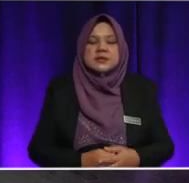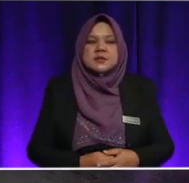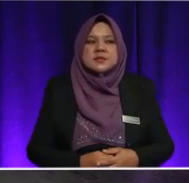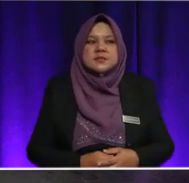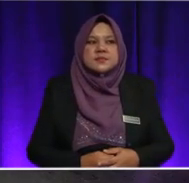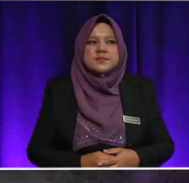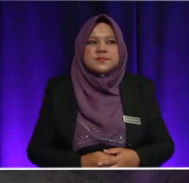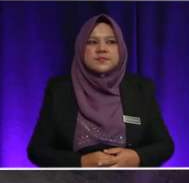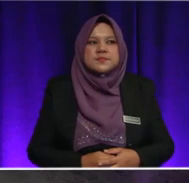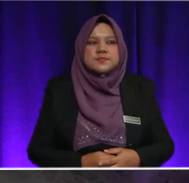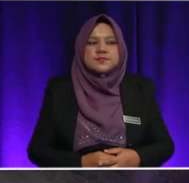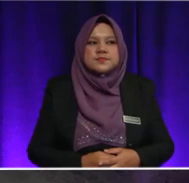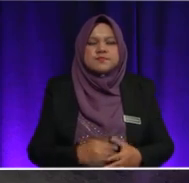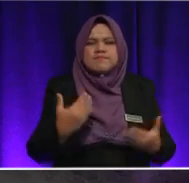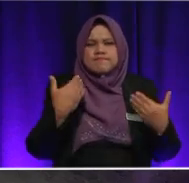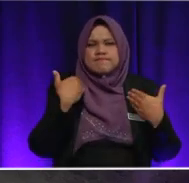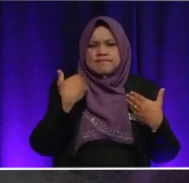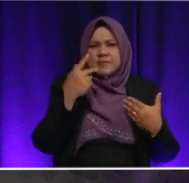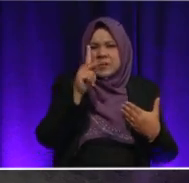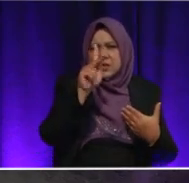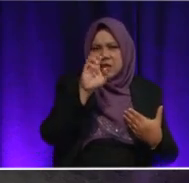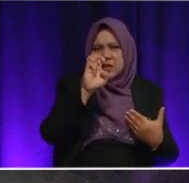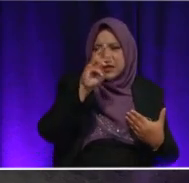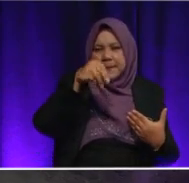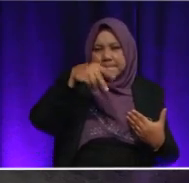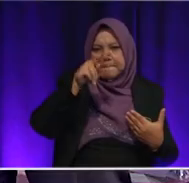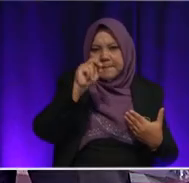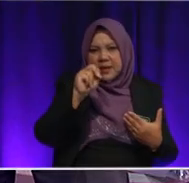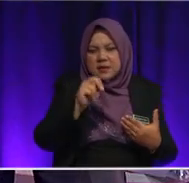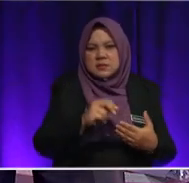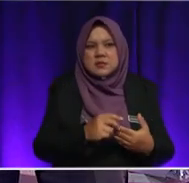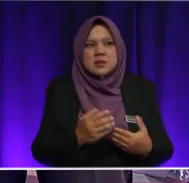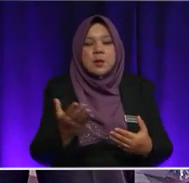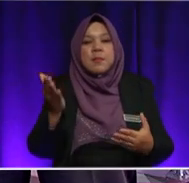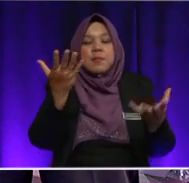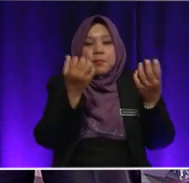Saya tertarik dengan satu lah ya cita-cita saya sudah sebenarnya